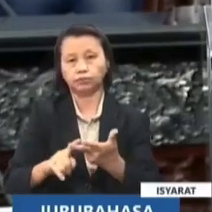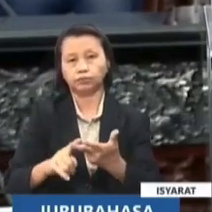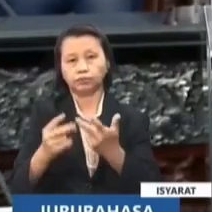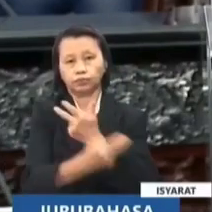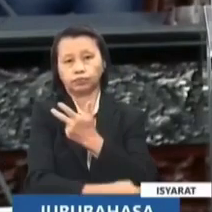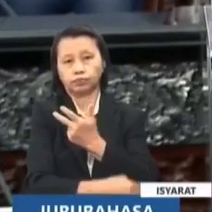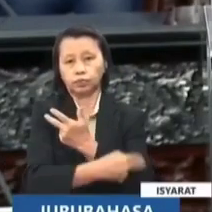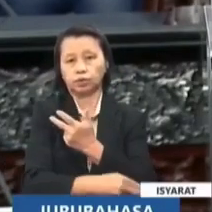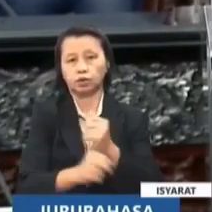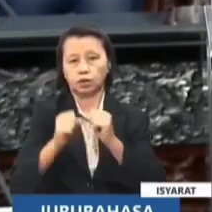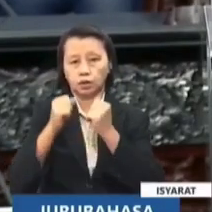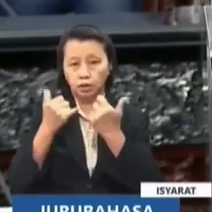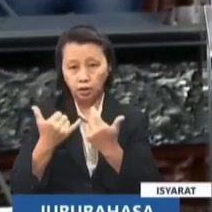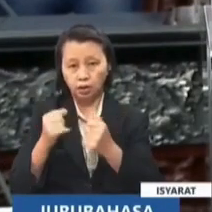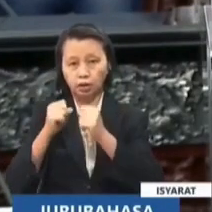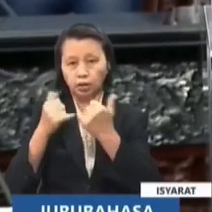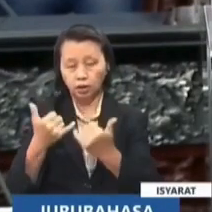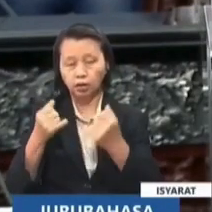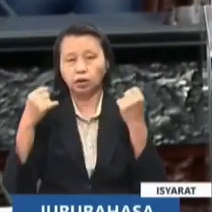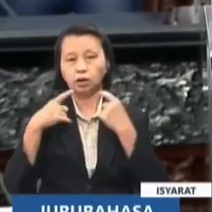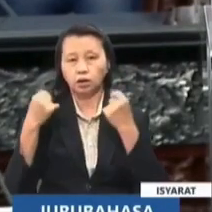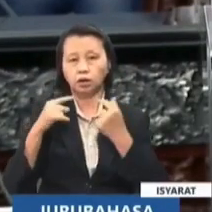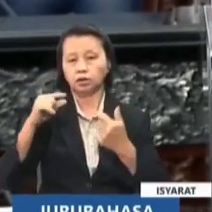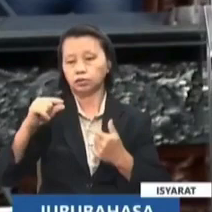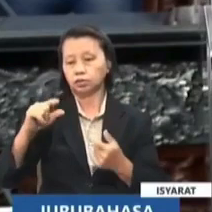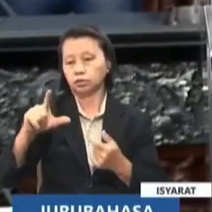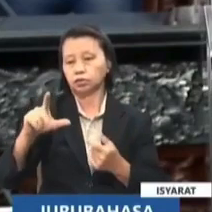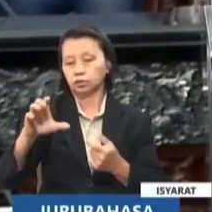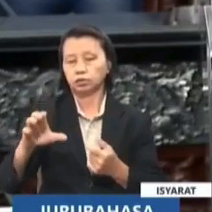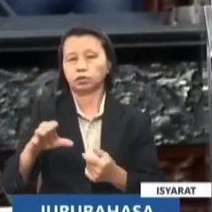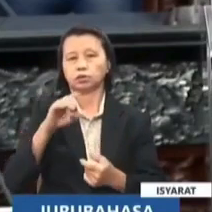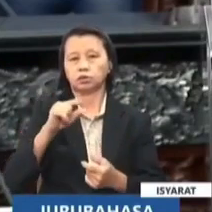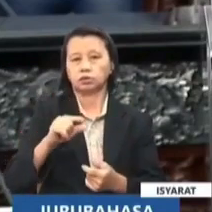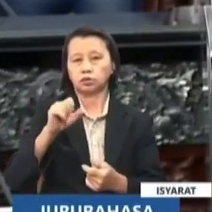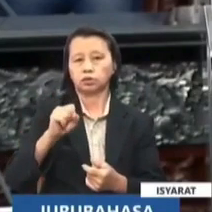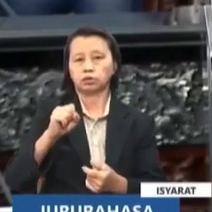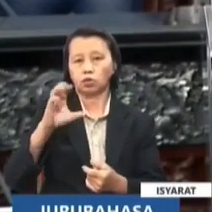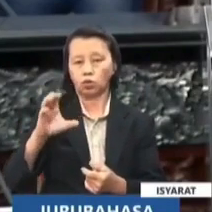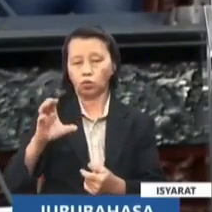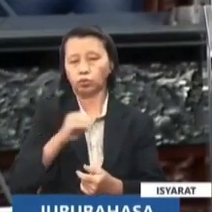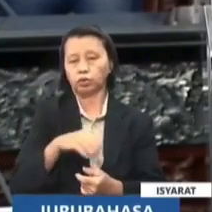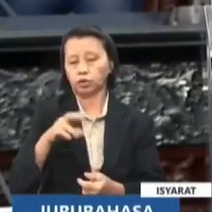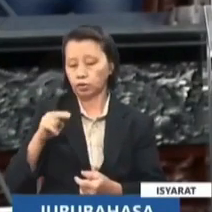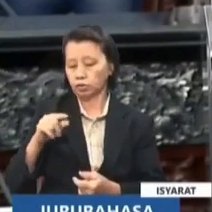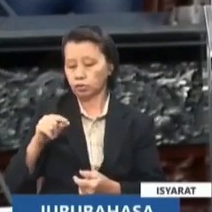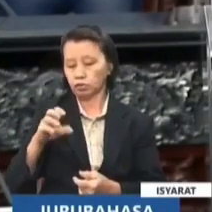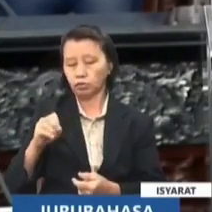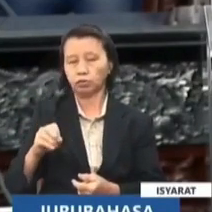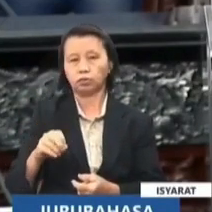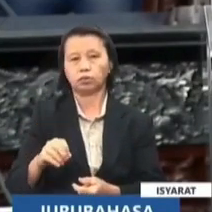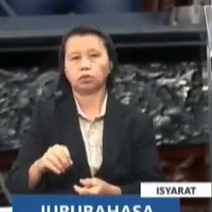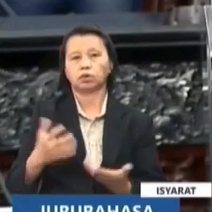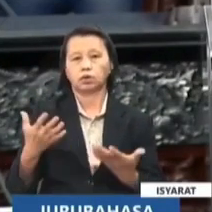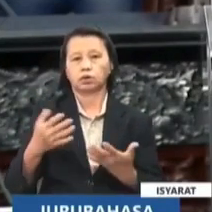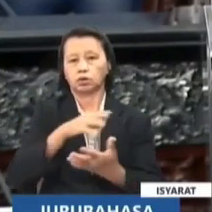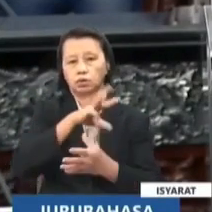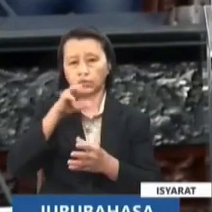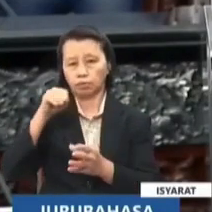di negeri-negeri, syarikat-syarikat swasta, JLC, CSO dan NGO.